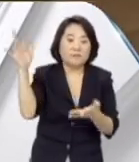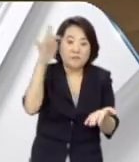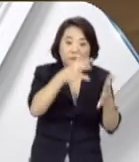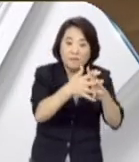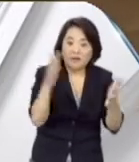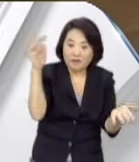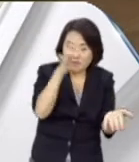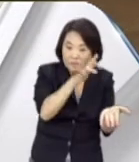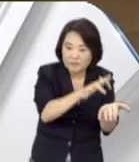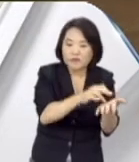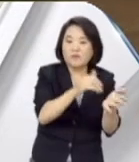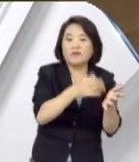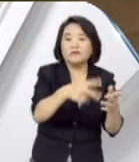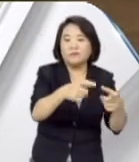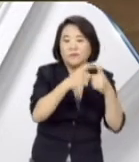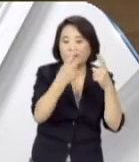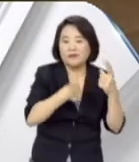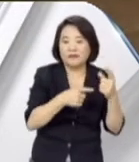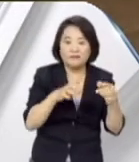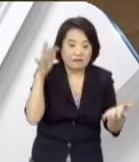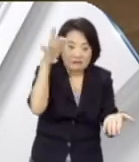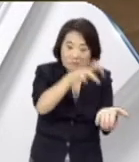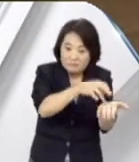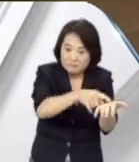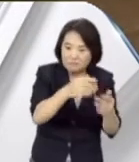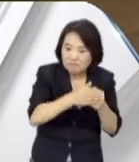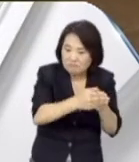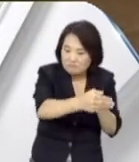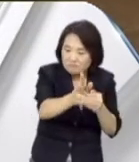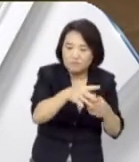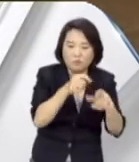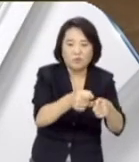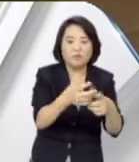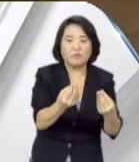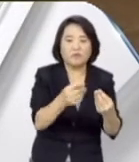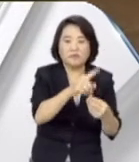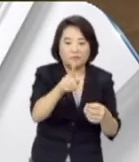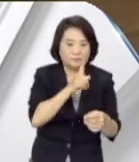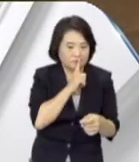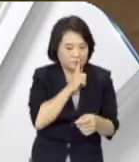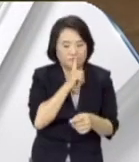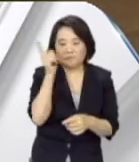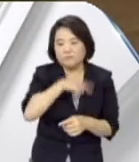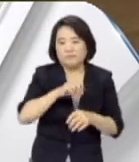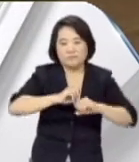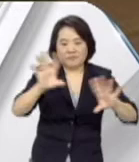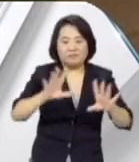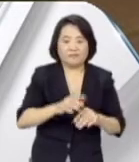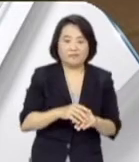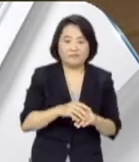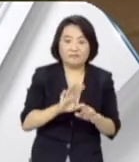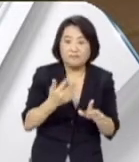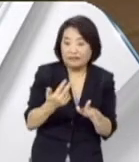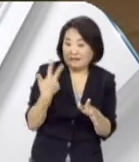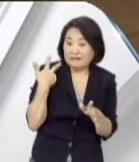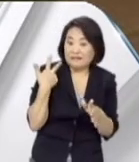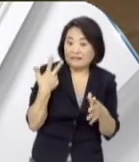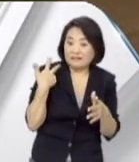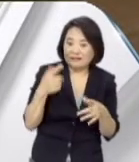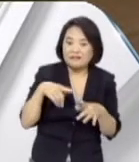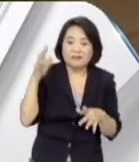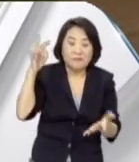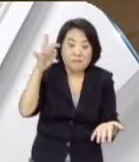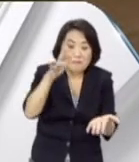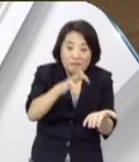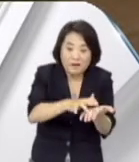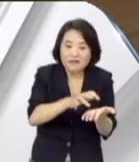美国洛杉矶。不过所有免费的行程都无公开，副总理也没本人下位访客哩。其实一礼拜前，蔡英文高机